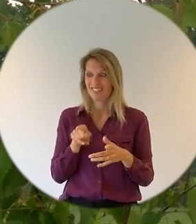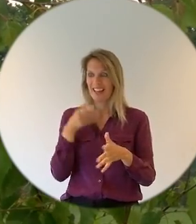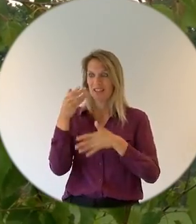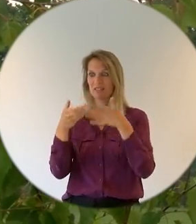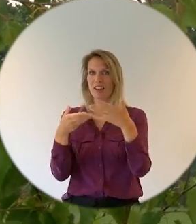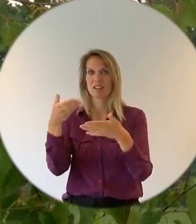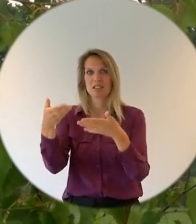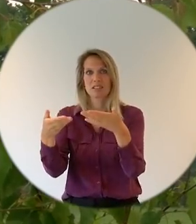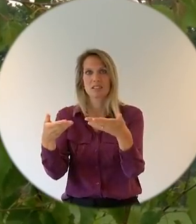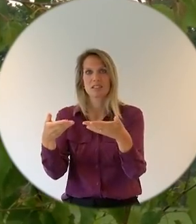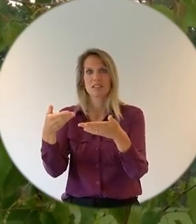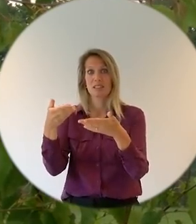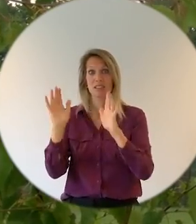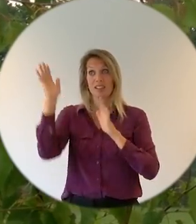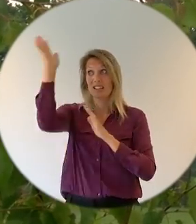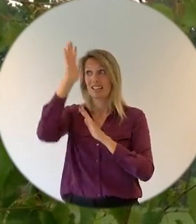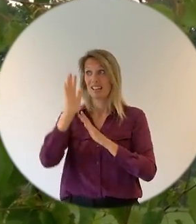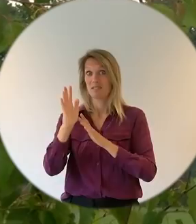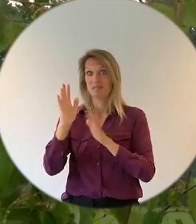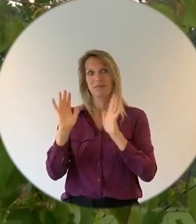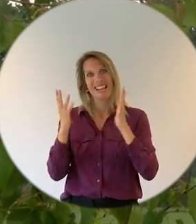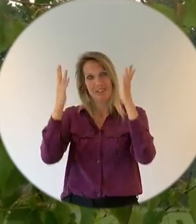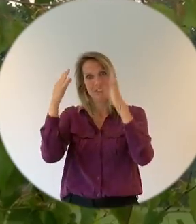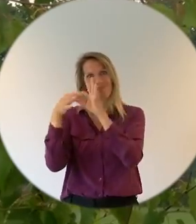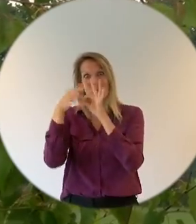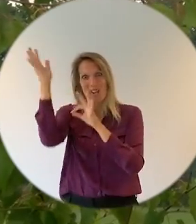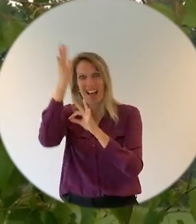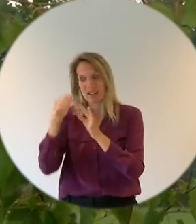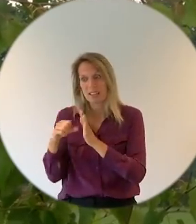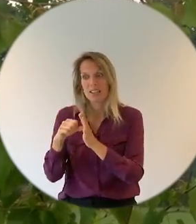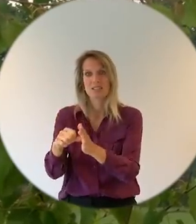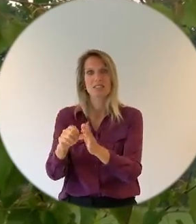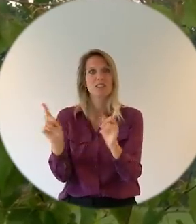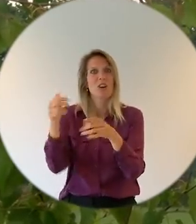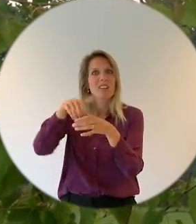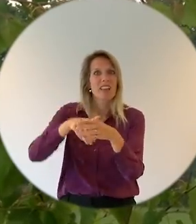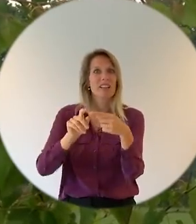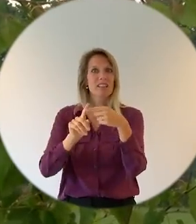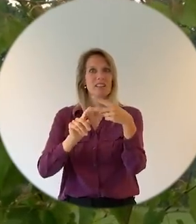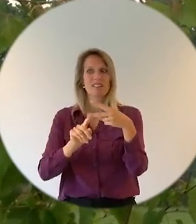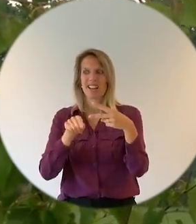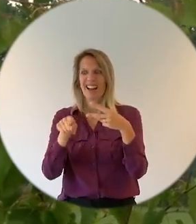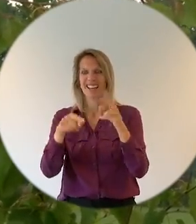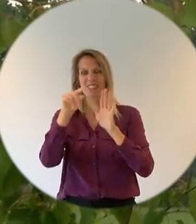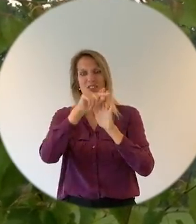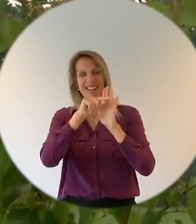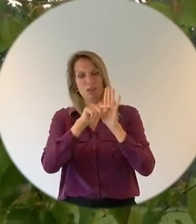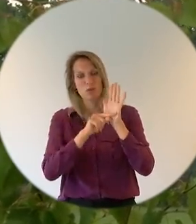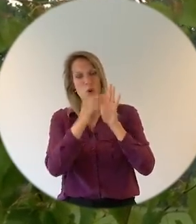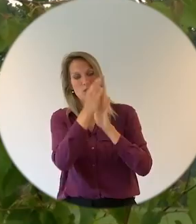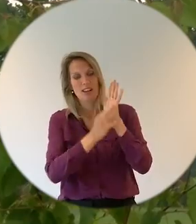leven door de Heilige Geest is. En hij gaat dan vervolgens allemaal regeltjes opschrijven wat dat